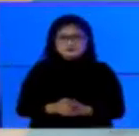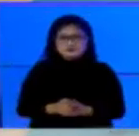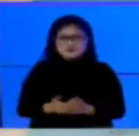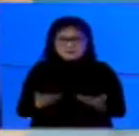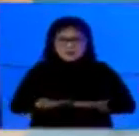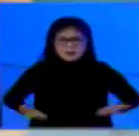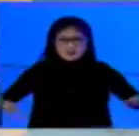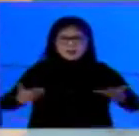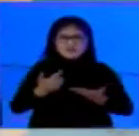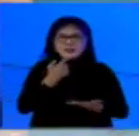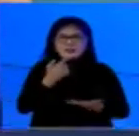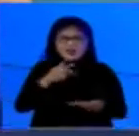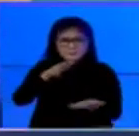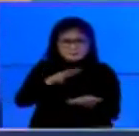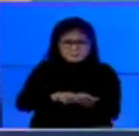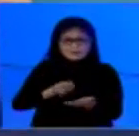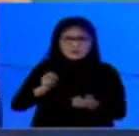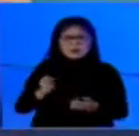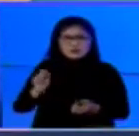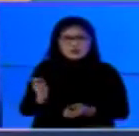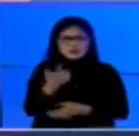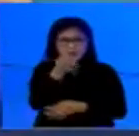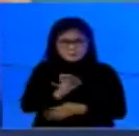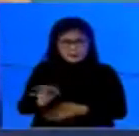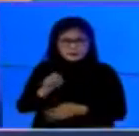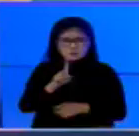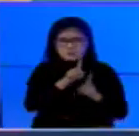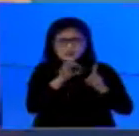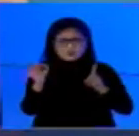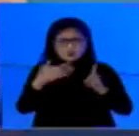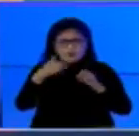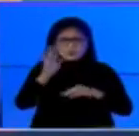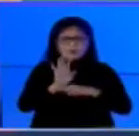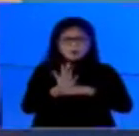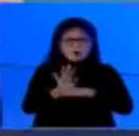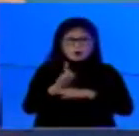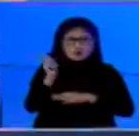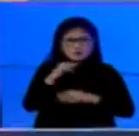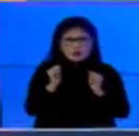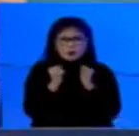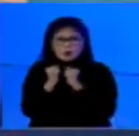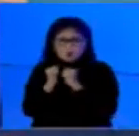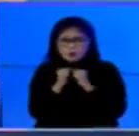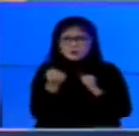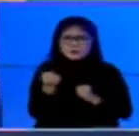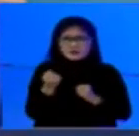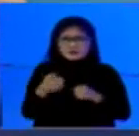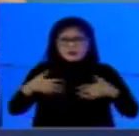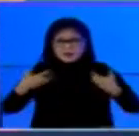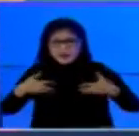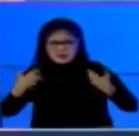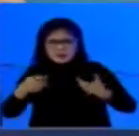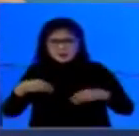Pemirsa, di tengah wacana penerapan new normal, ribuan warga di Bojonegoro, Jawa Timur masih saling berdesakan di pasar hewan. Tidak sedikit pedagang maupun